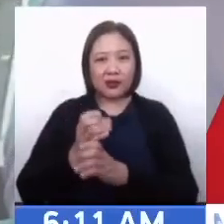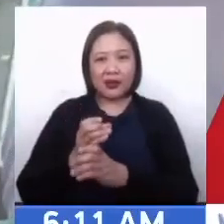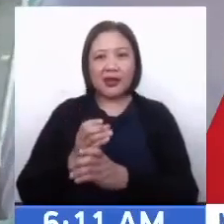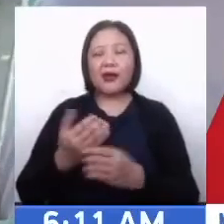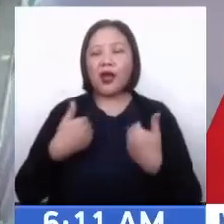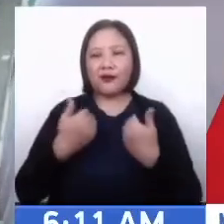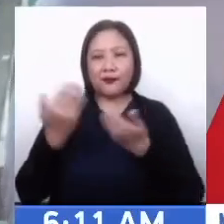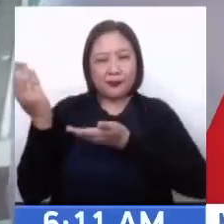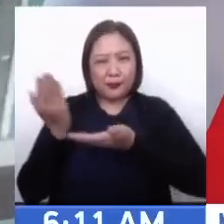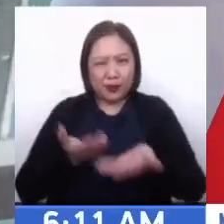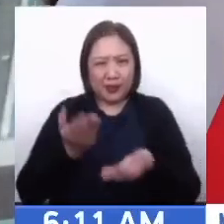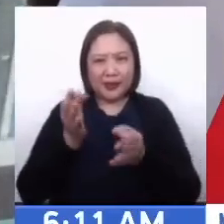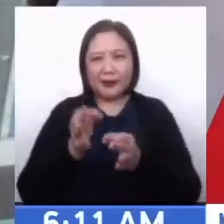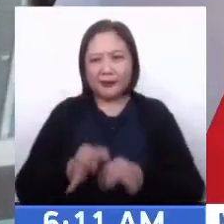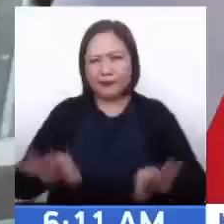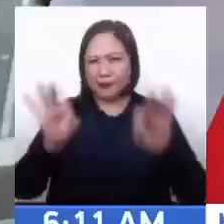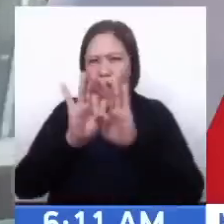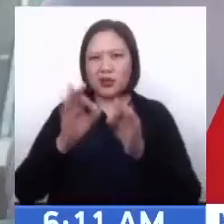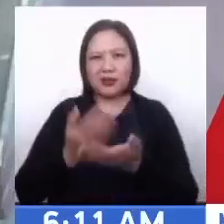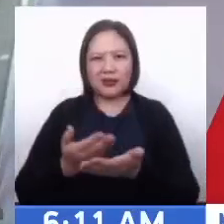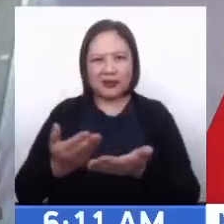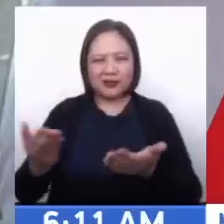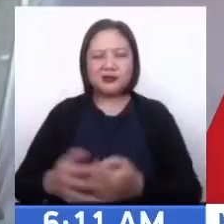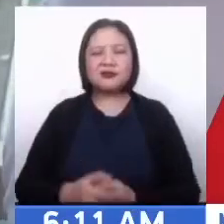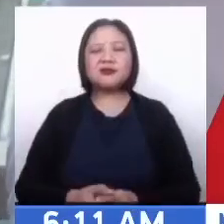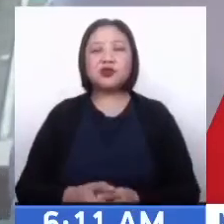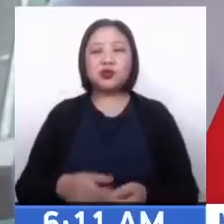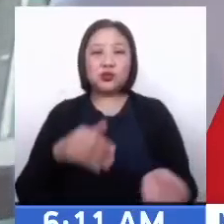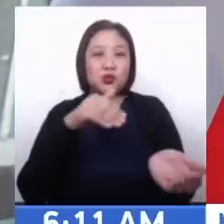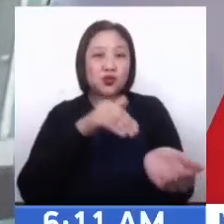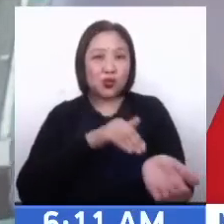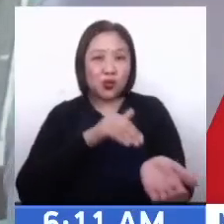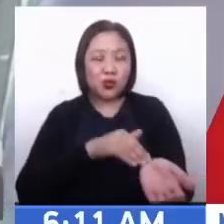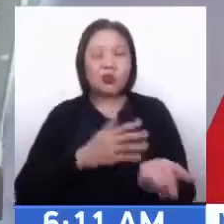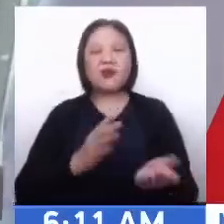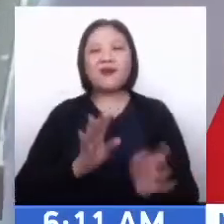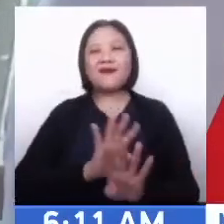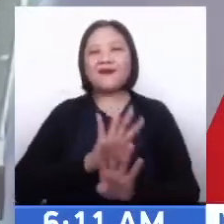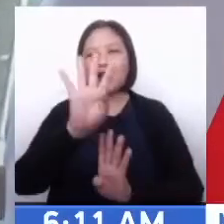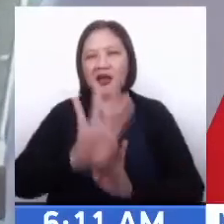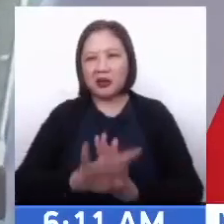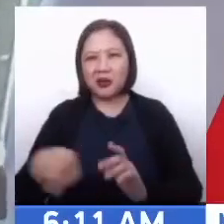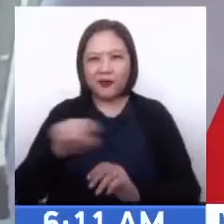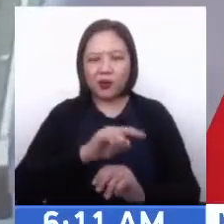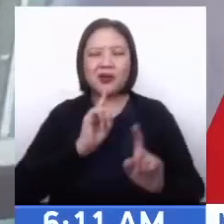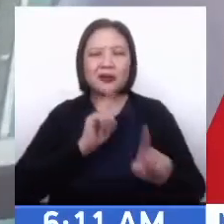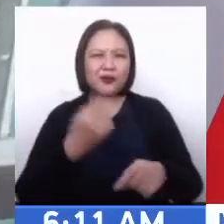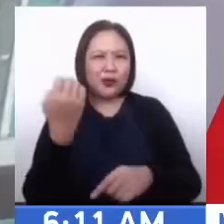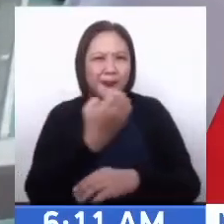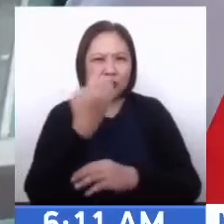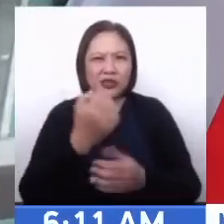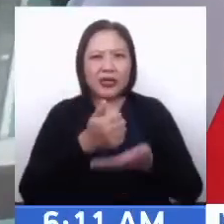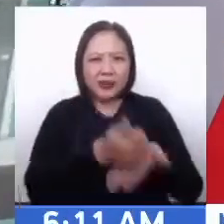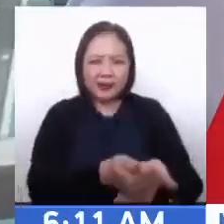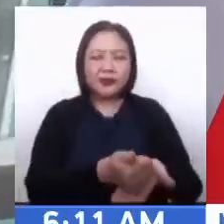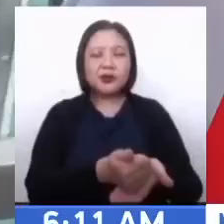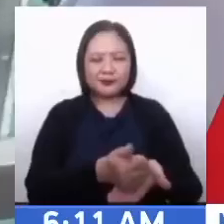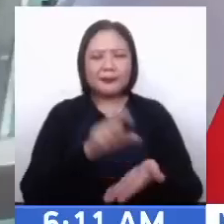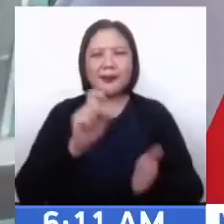yan. Mm-hmm. Yung mga doktor po at mga frontliners, if you're responding to emergency, just show your PRC